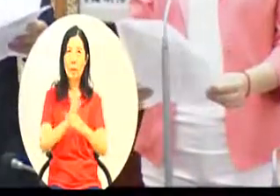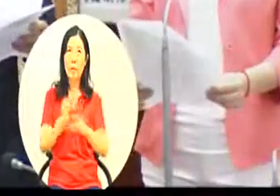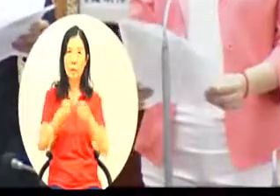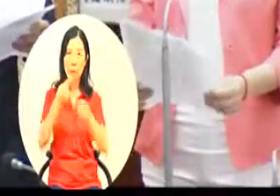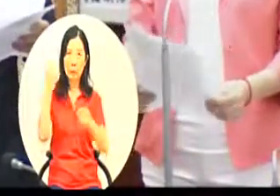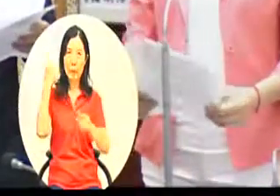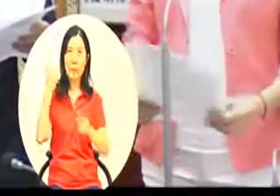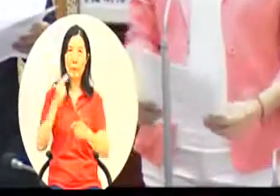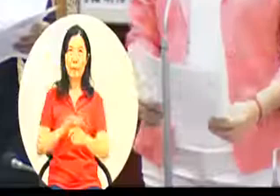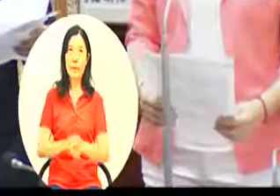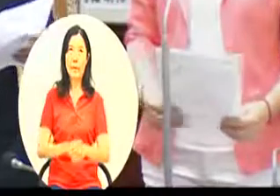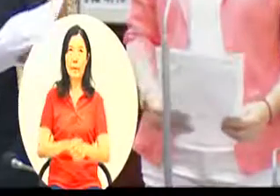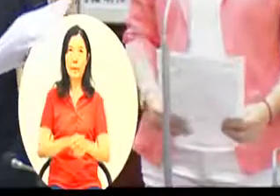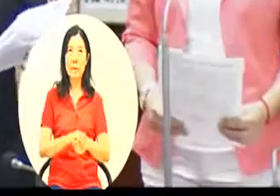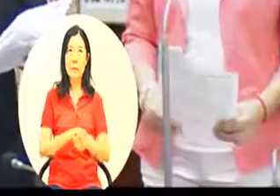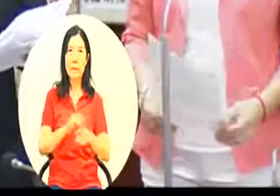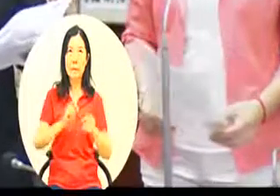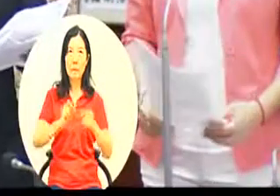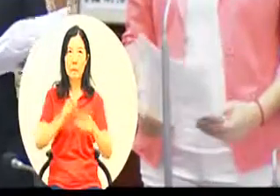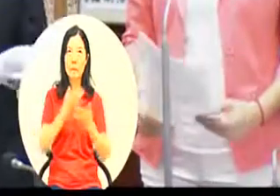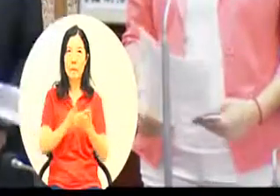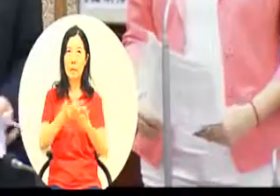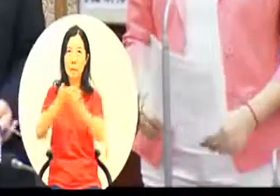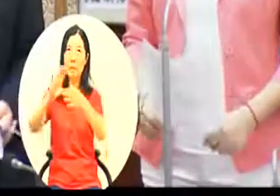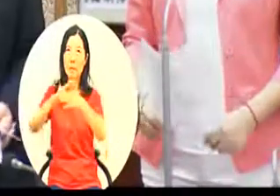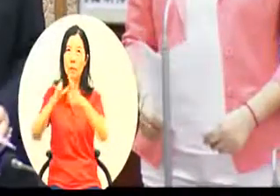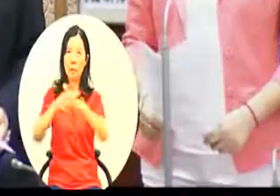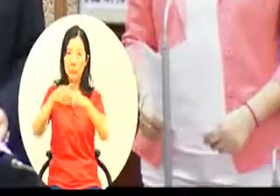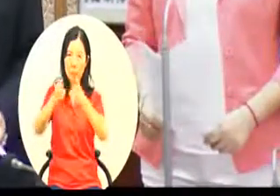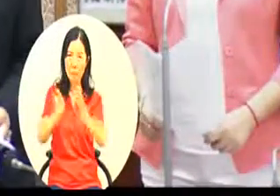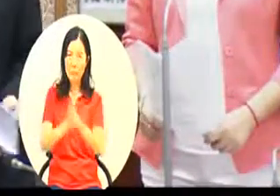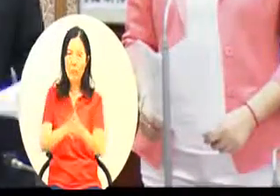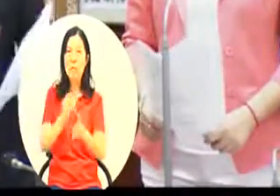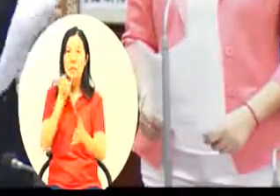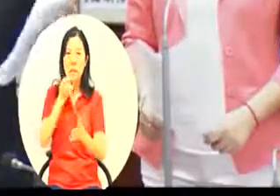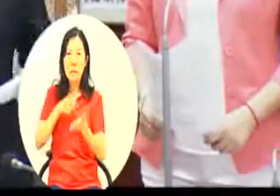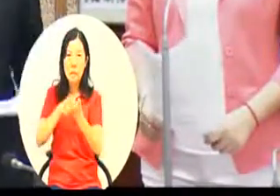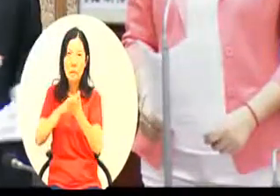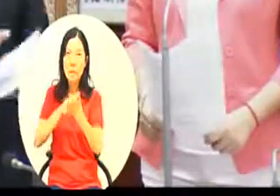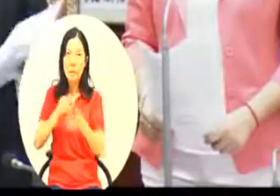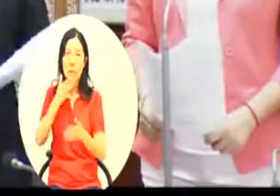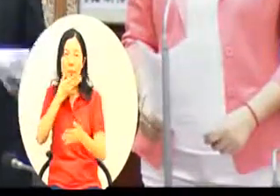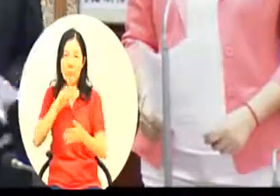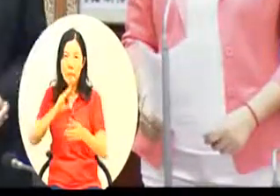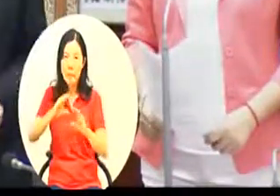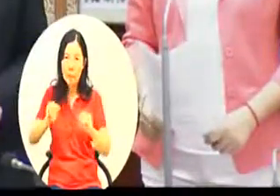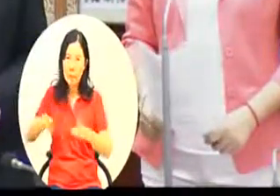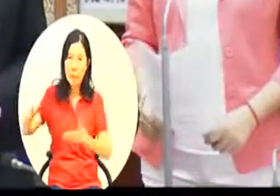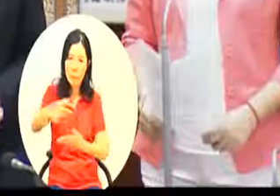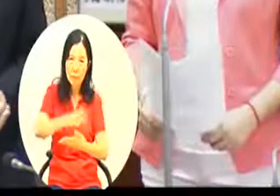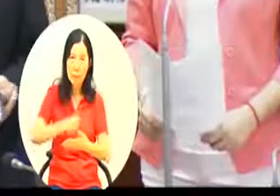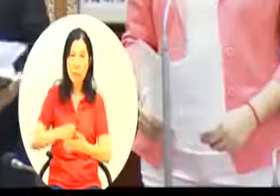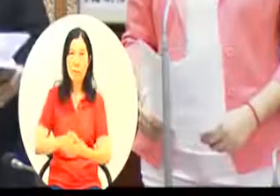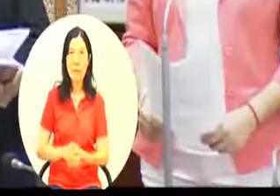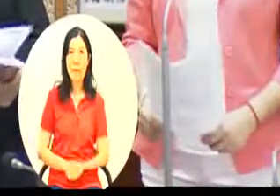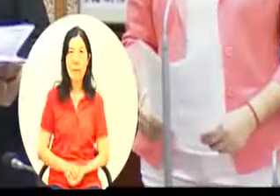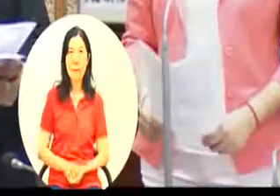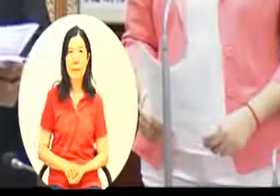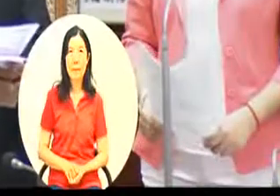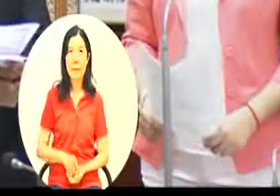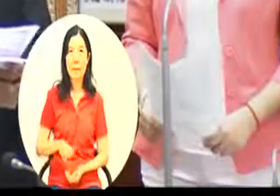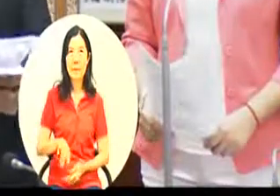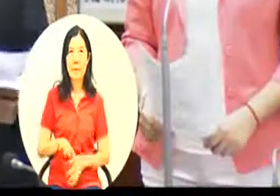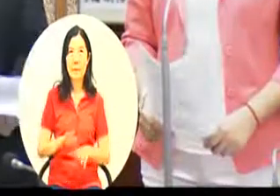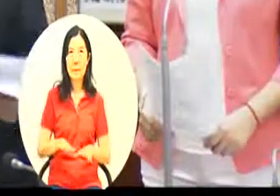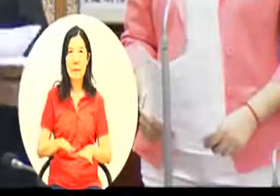就有送计划向文化部争取，希望可以征收这个私有土地，因为几乎它整个都是私人的土地。然后呢，